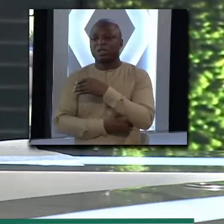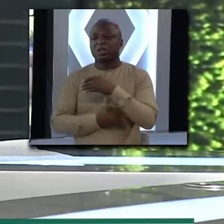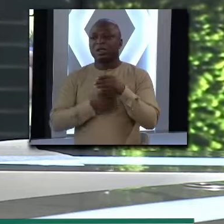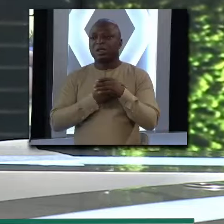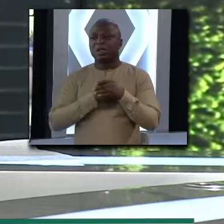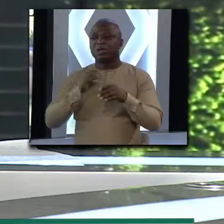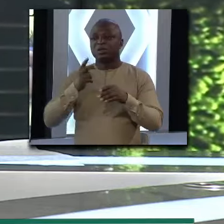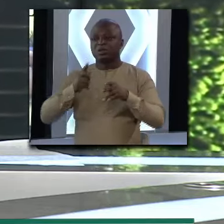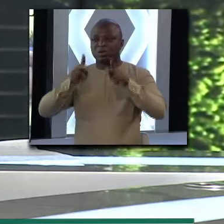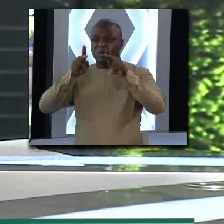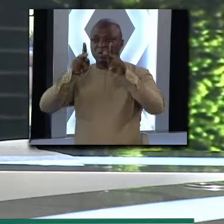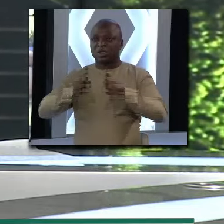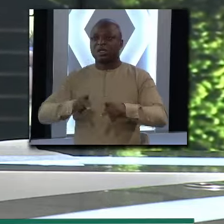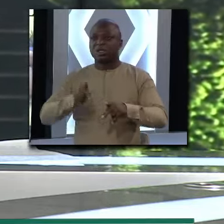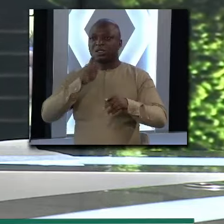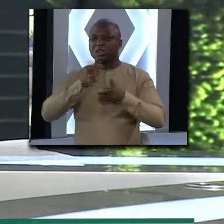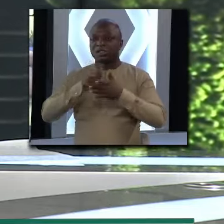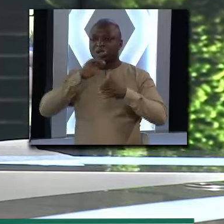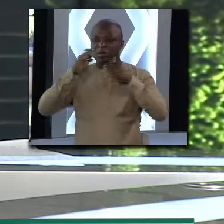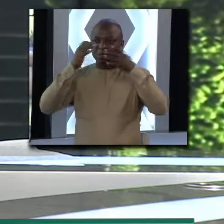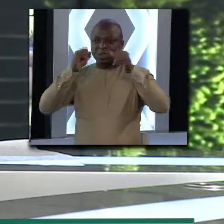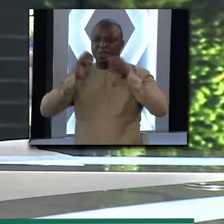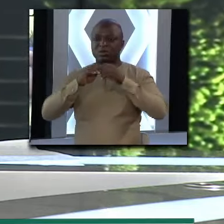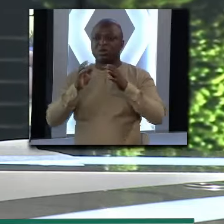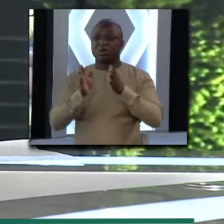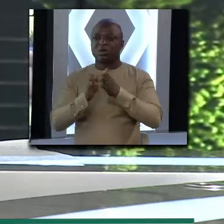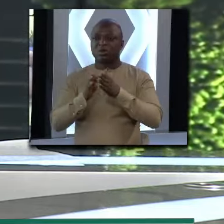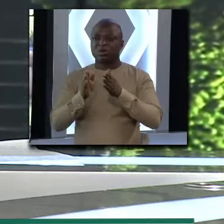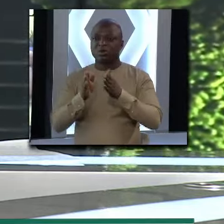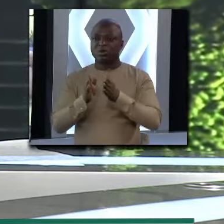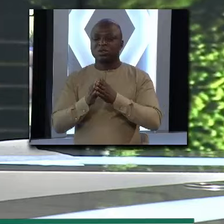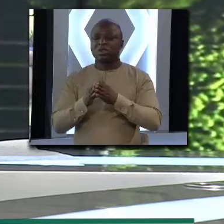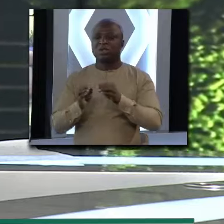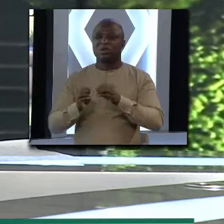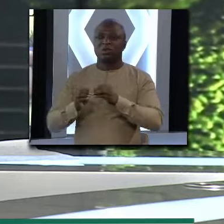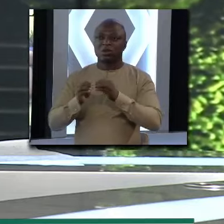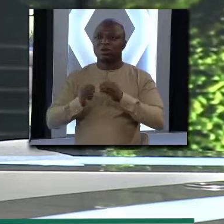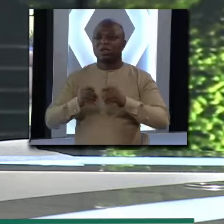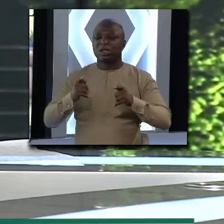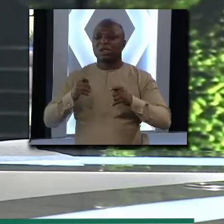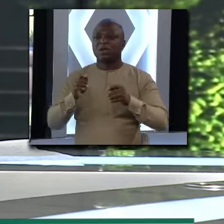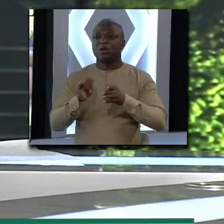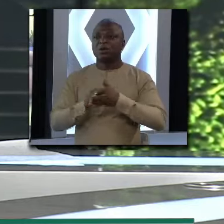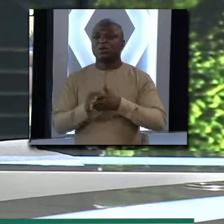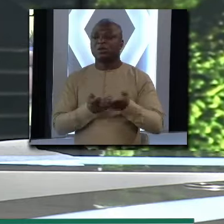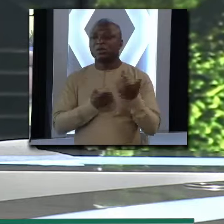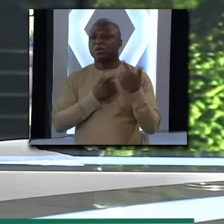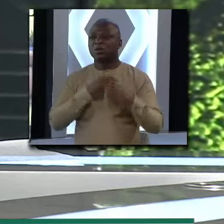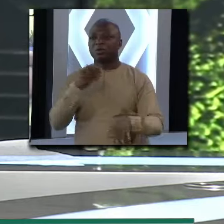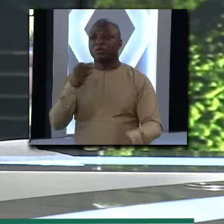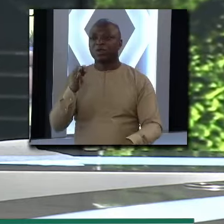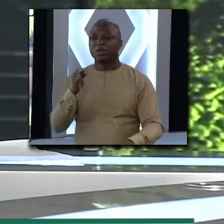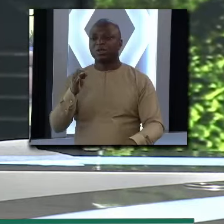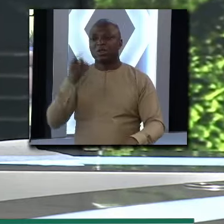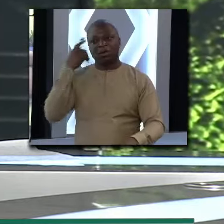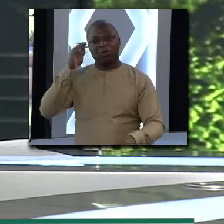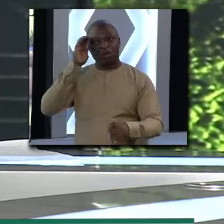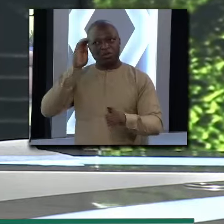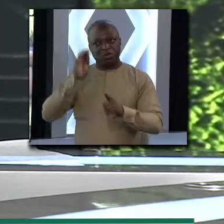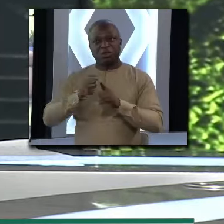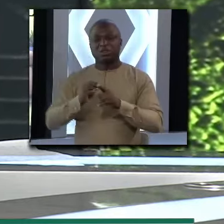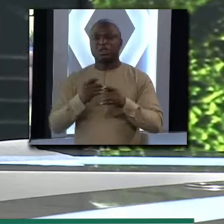seconde personnalité, c'est le président du Conseil de l'Ordre du Grand Orient de France qui a pour objet, qui est allé